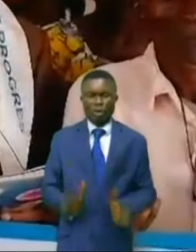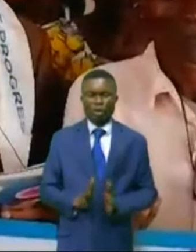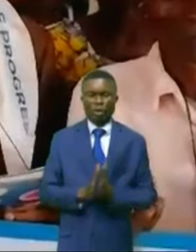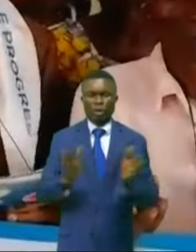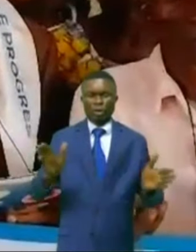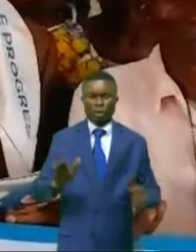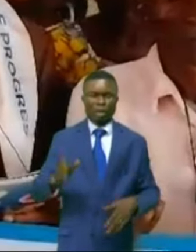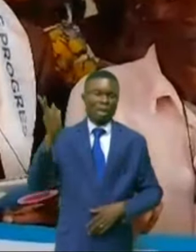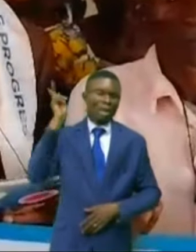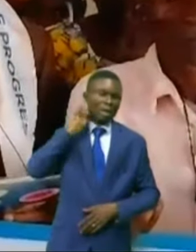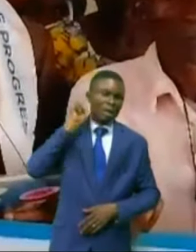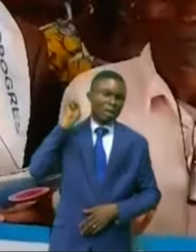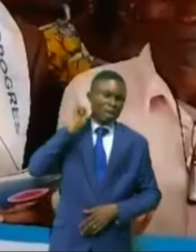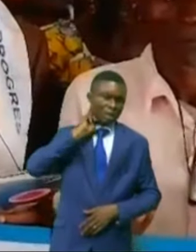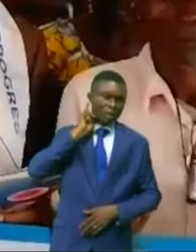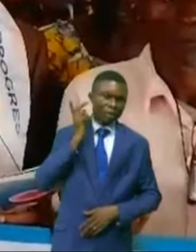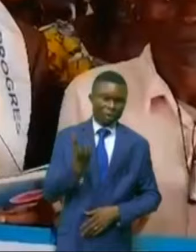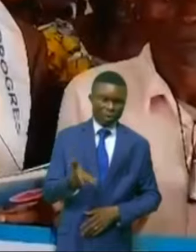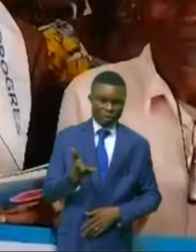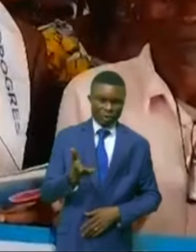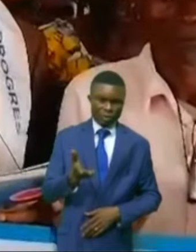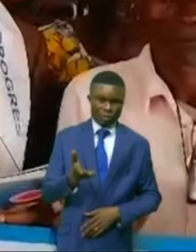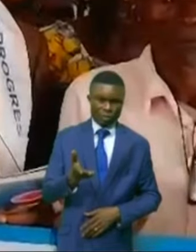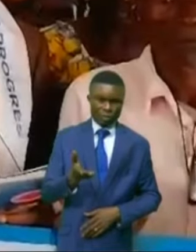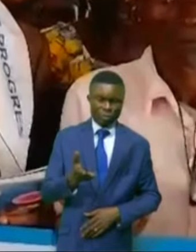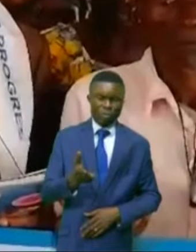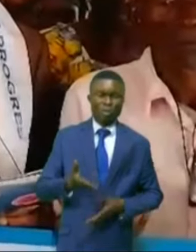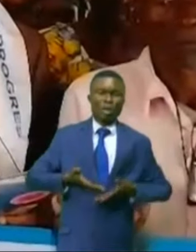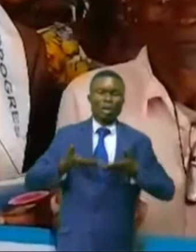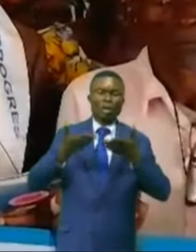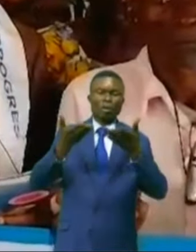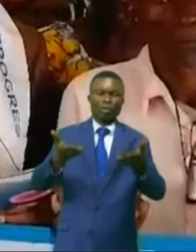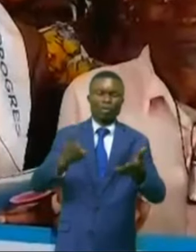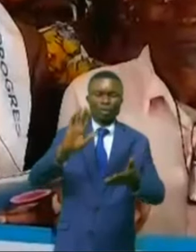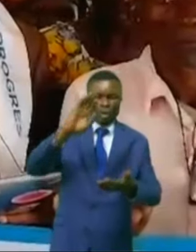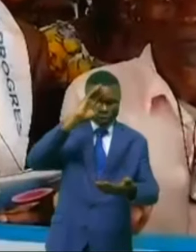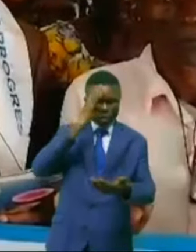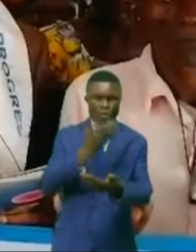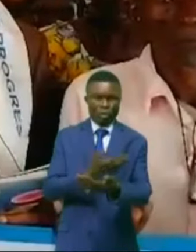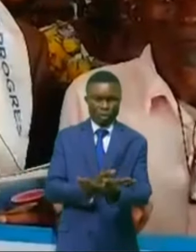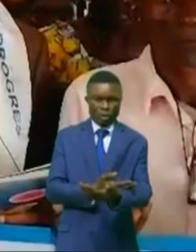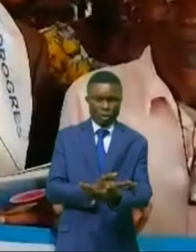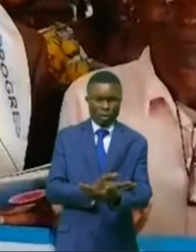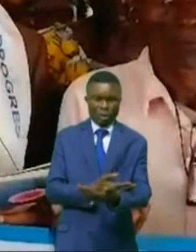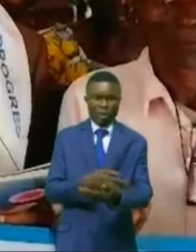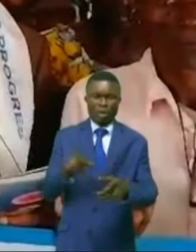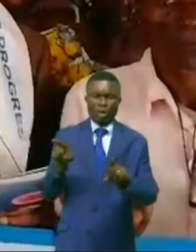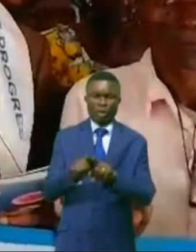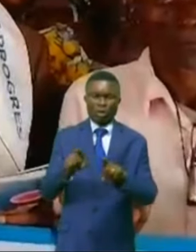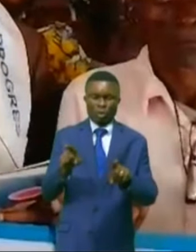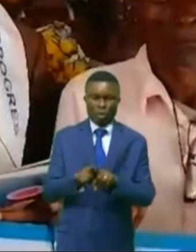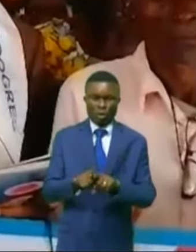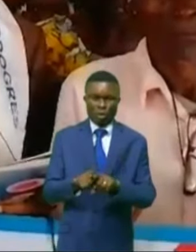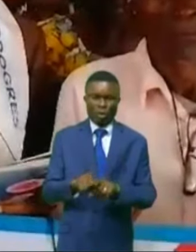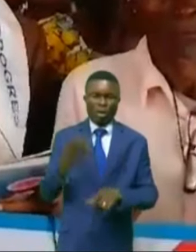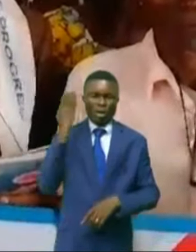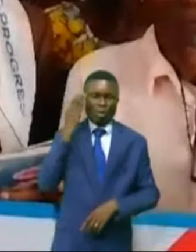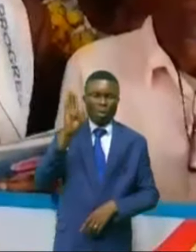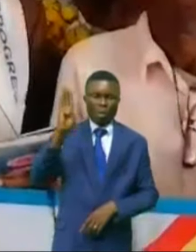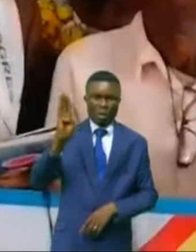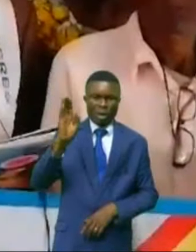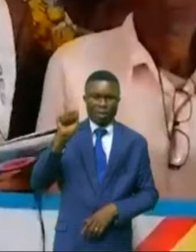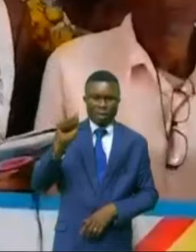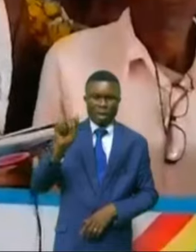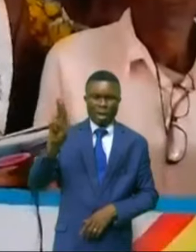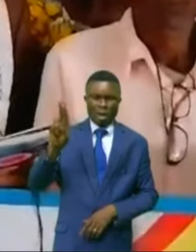Augustin Kabuya Tshilombo, qu'on veut opposer à son fils, homme de Dieu, Barnabé Mwakadi,